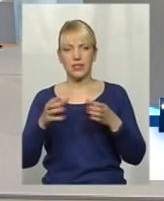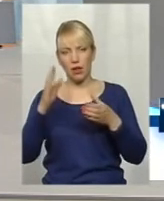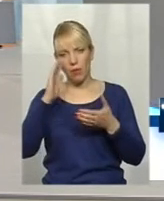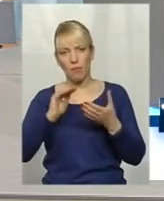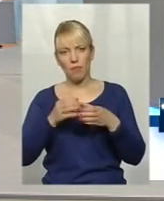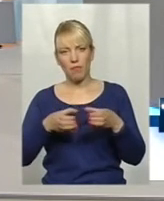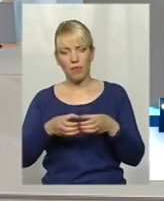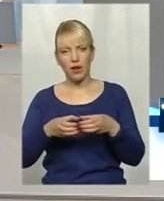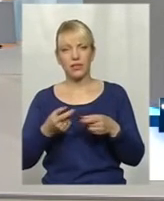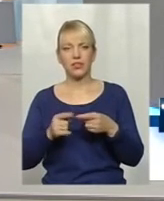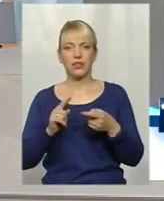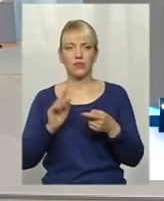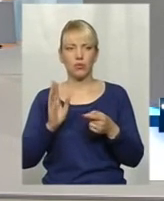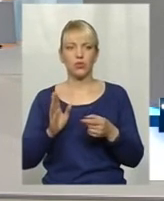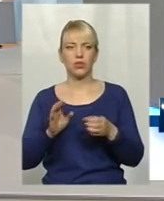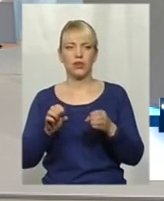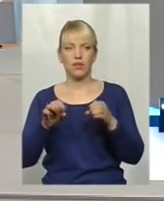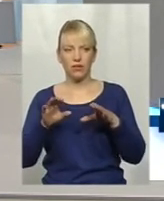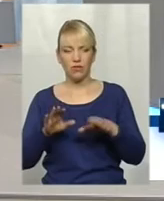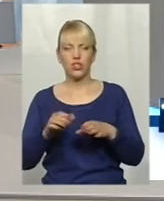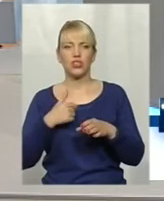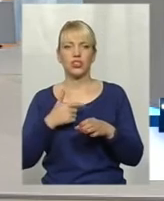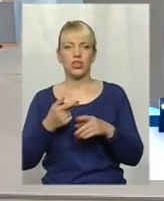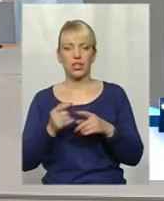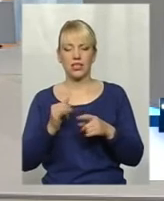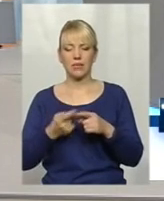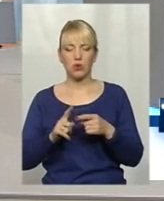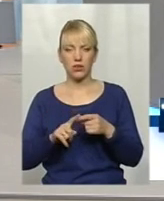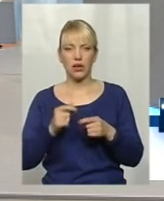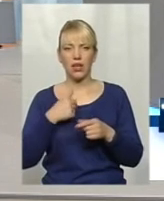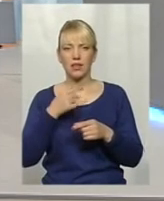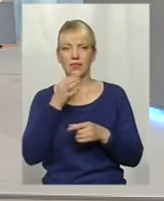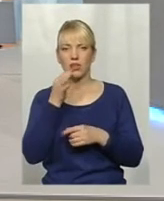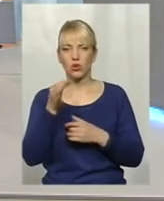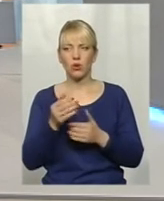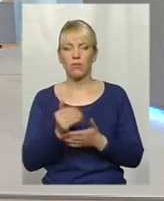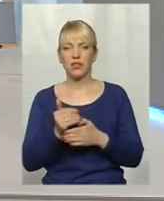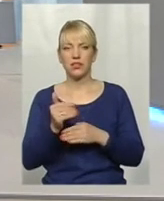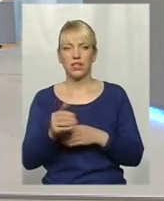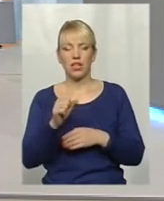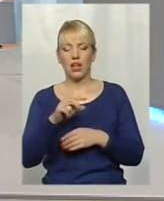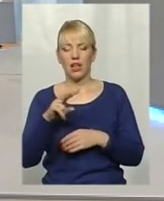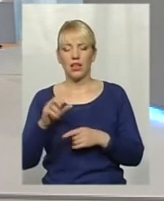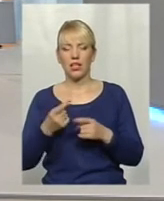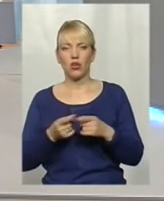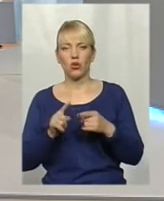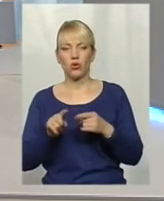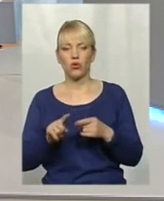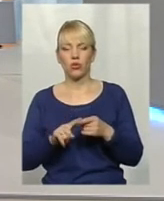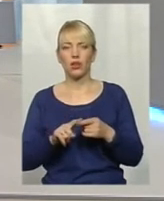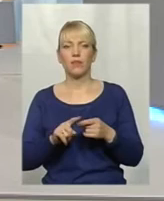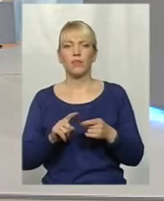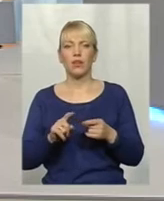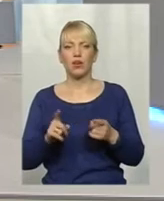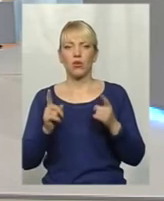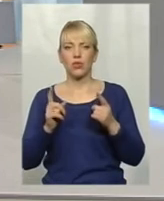принципі, тут ми вирішення знайшли. Я про це можу скажу пізніше. Але дійсно той колосальний запит, який